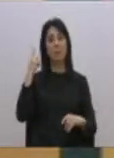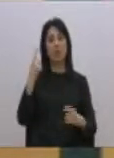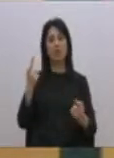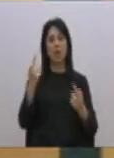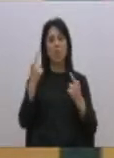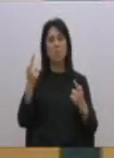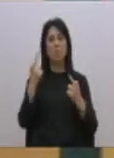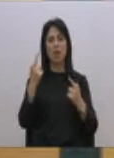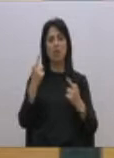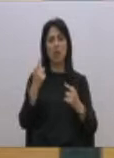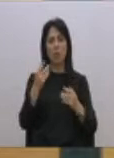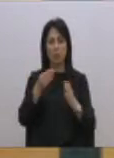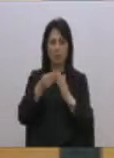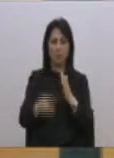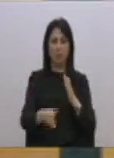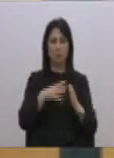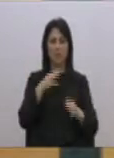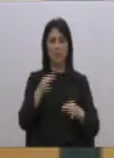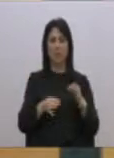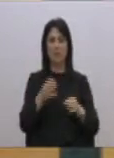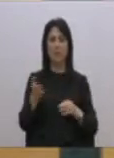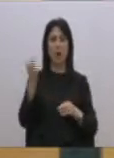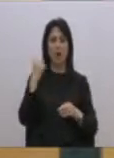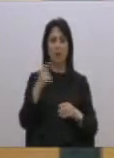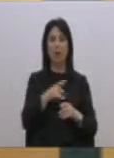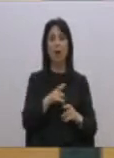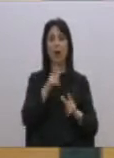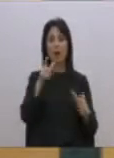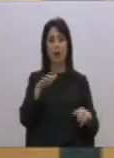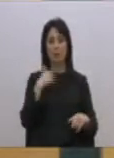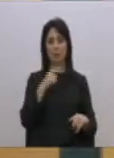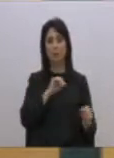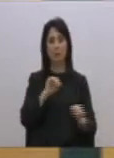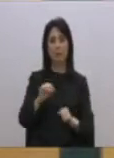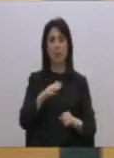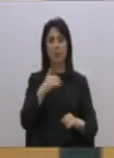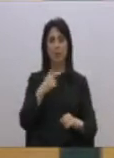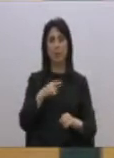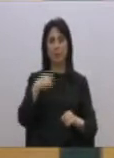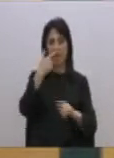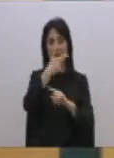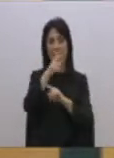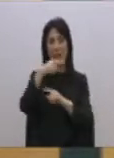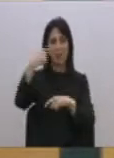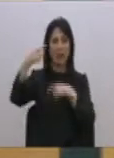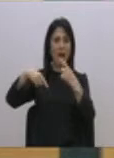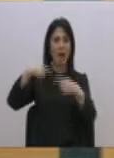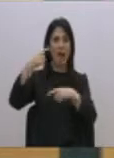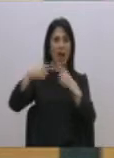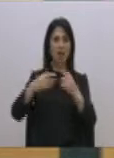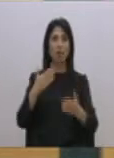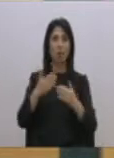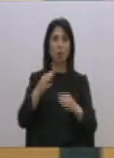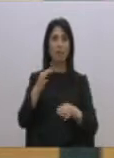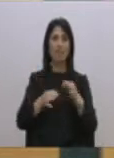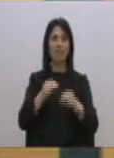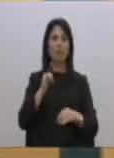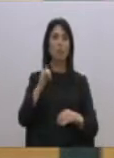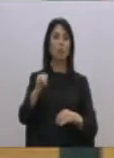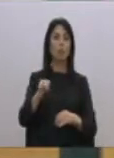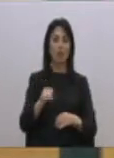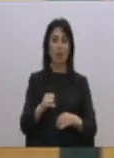მასშტაბური კამპანია მიმდინარეობდა სასამართლოს რეპუტაციისკენ და კლიპებს რო ატრიალებენ, რომ თურმე სასამართლო